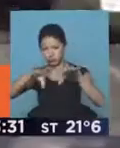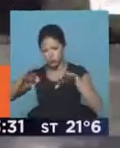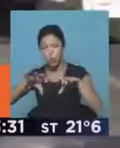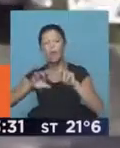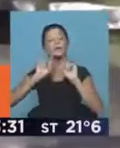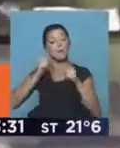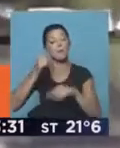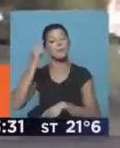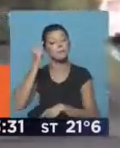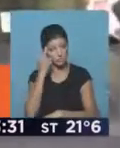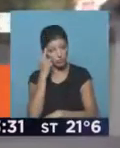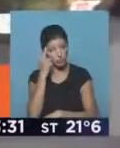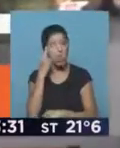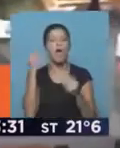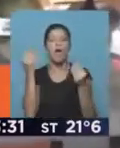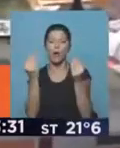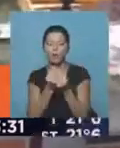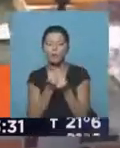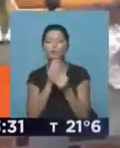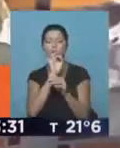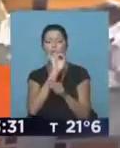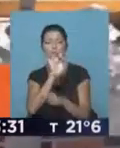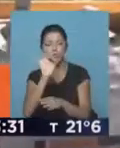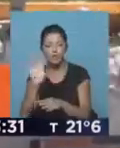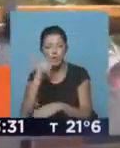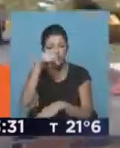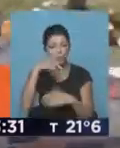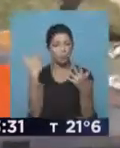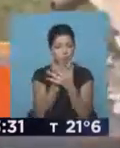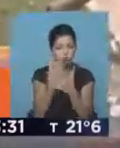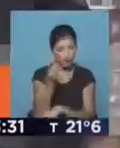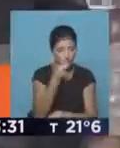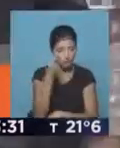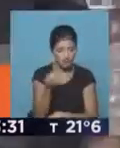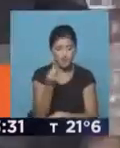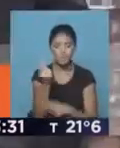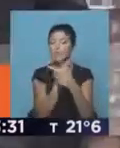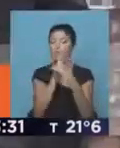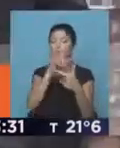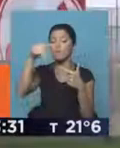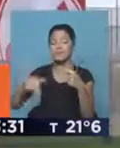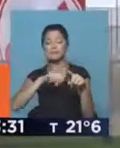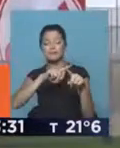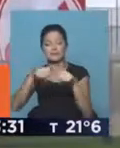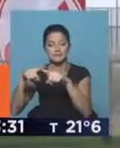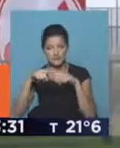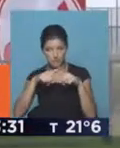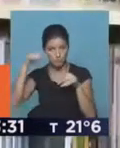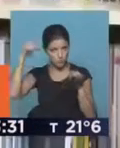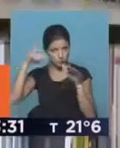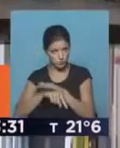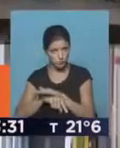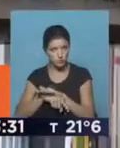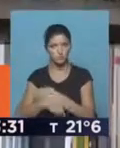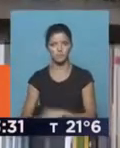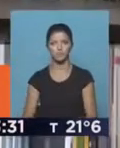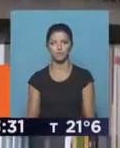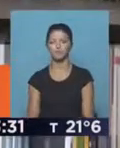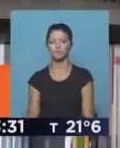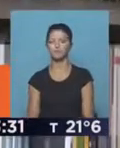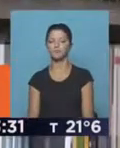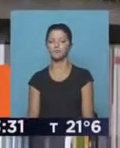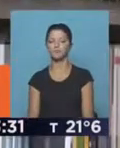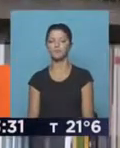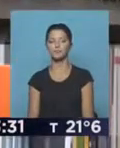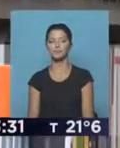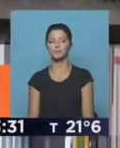sumada a los reiterados atentados que golpean al país, aumentaron la tensión política de los últimos días. Şimdi bizim en